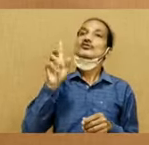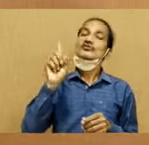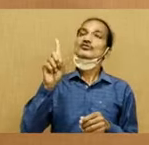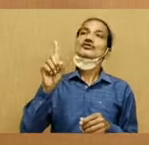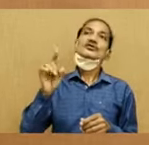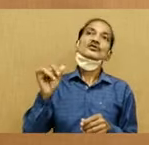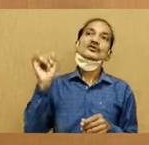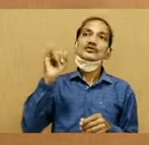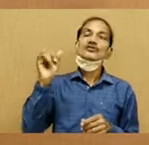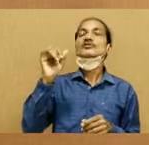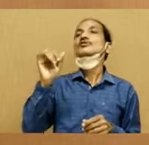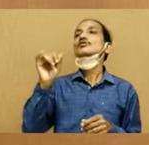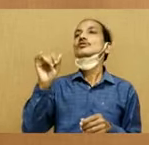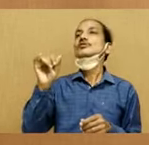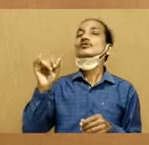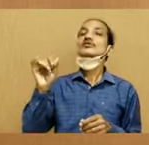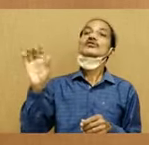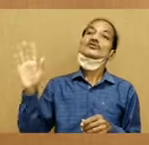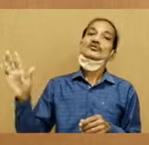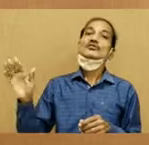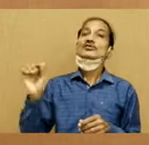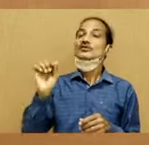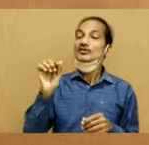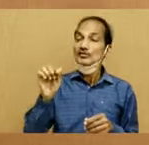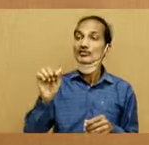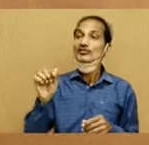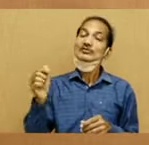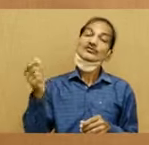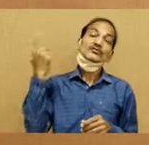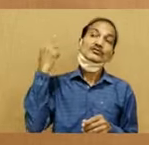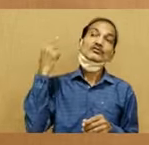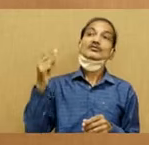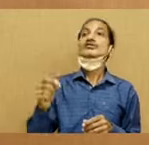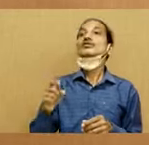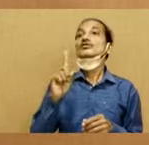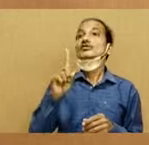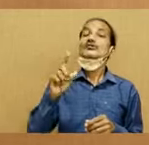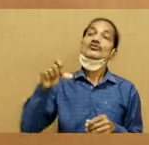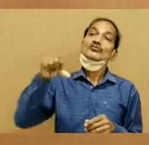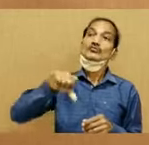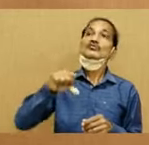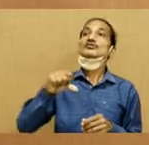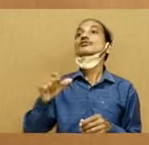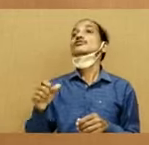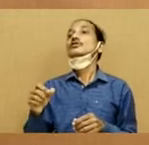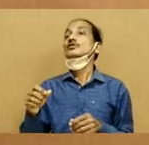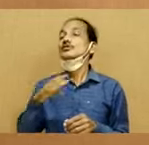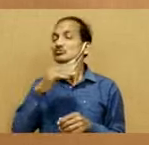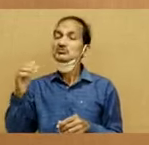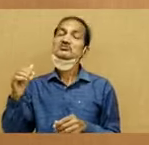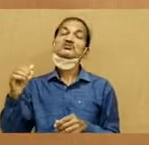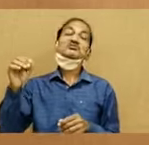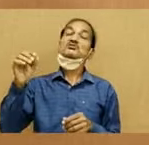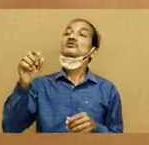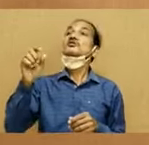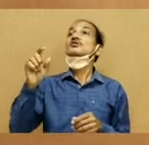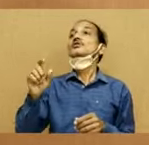ଗତକାଲି ମୃତକଙ୍କର ସଂଖ୍ୟା ଥିଲା 119,815, ଆଜି ସେ ସଂଖ୍ୟା ଉଠିଛି